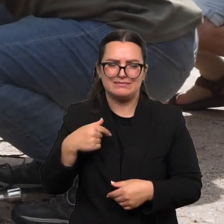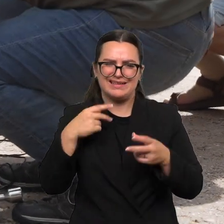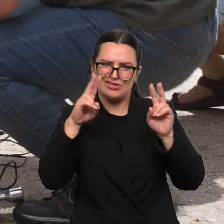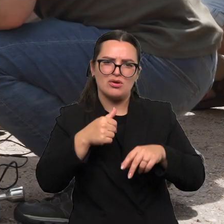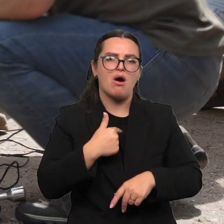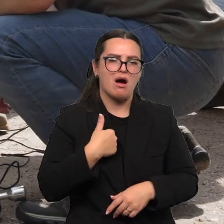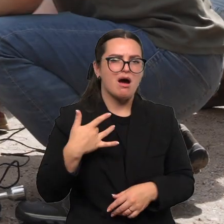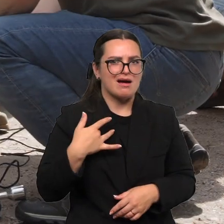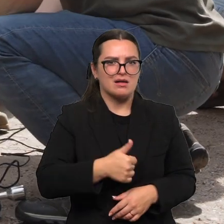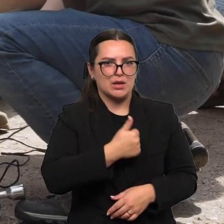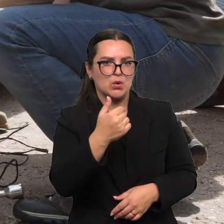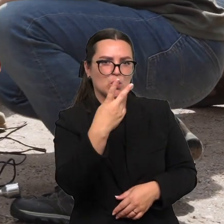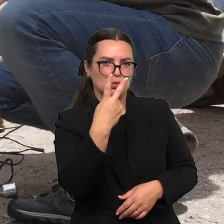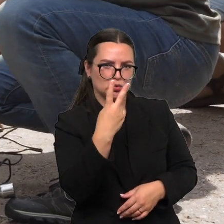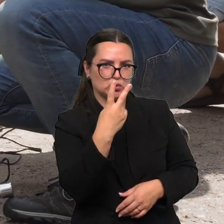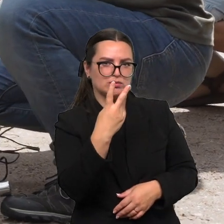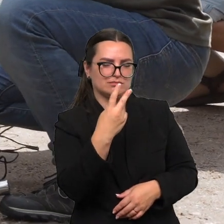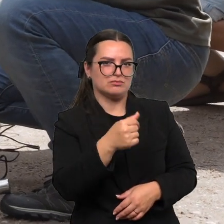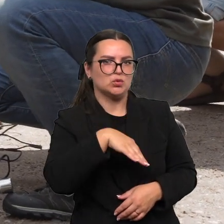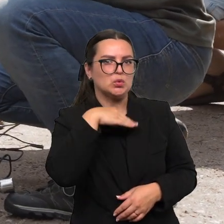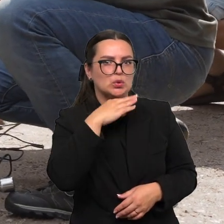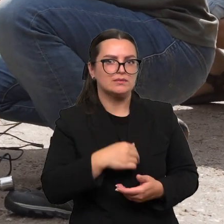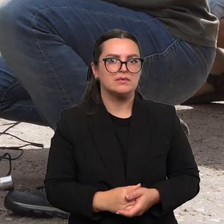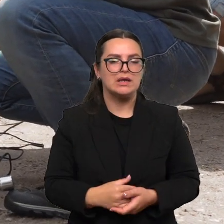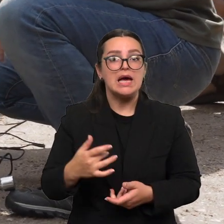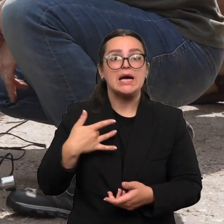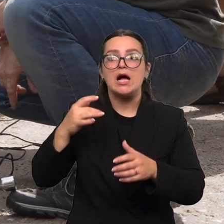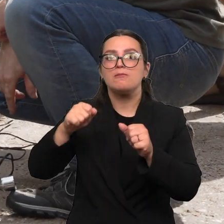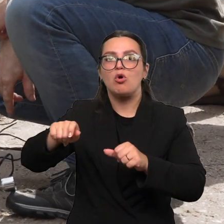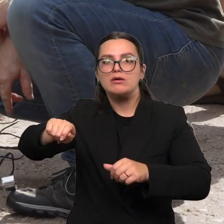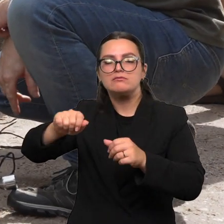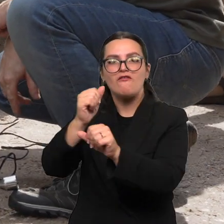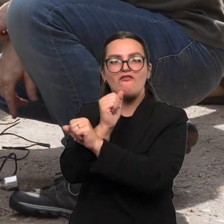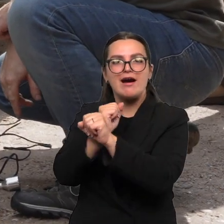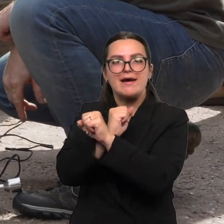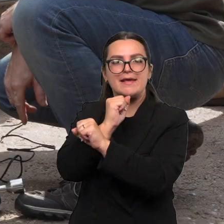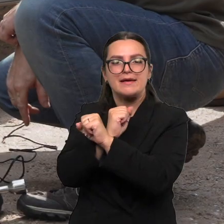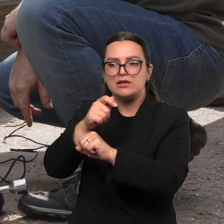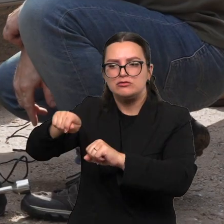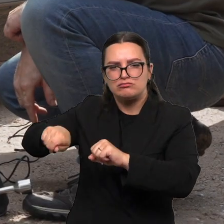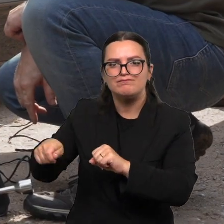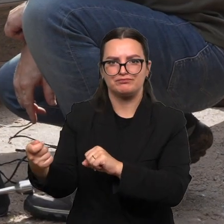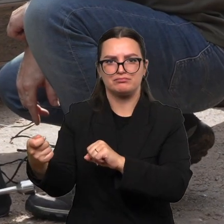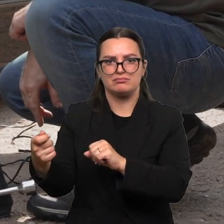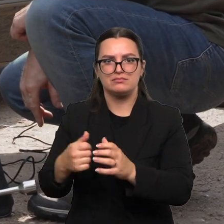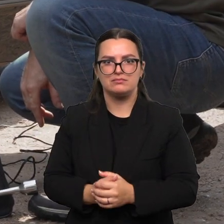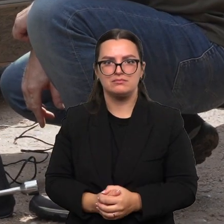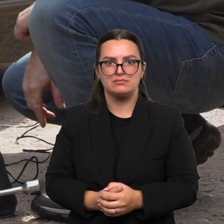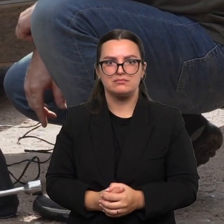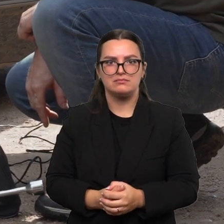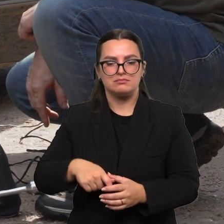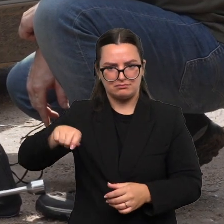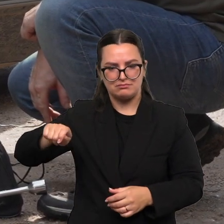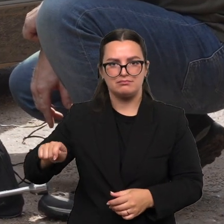Vis tiek netoli reikia. Turim? Turim. Gali būti, kad reiktų užvesti variklį, jisai nevarys čia taip.